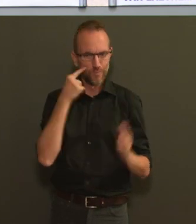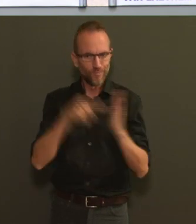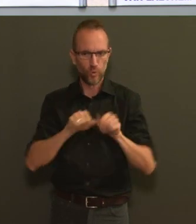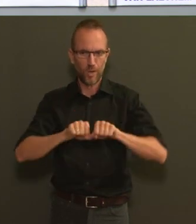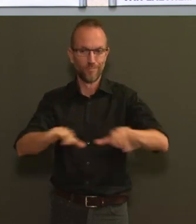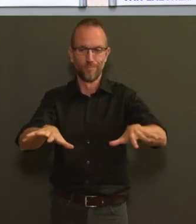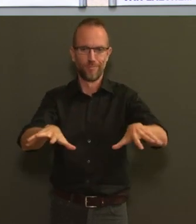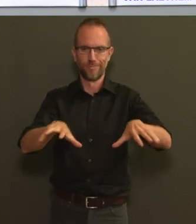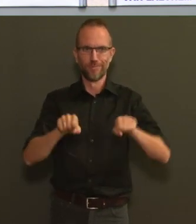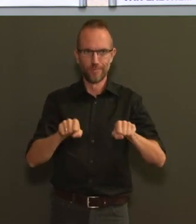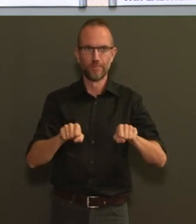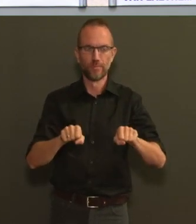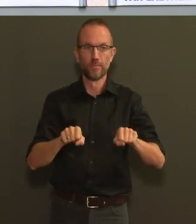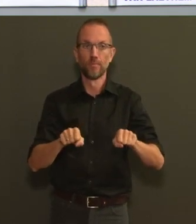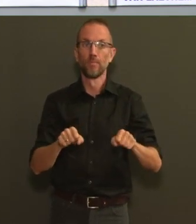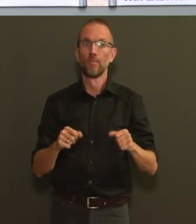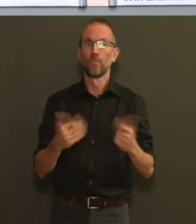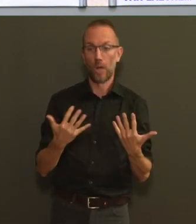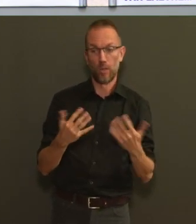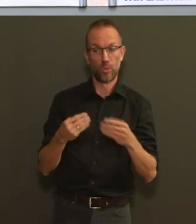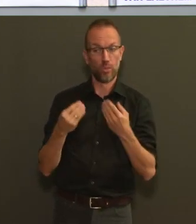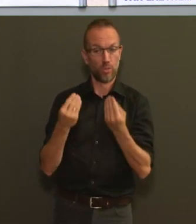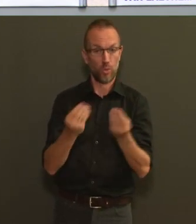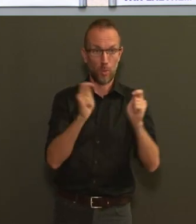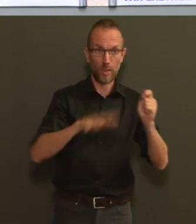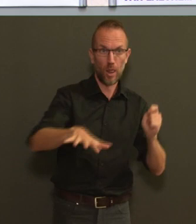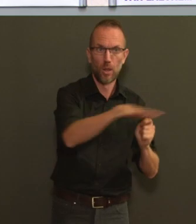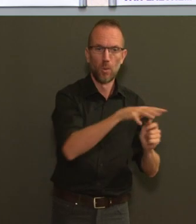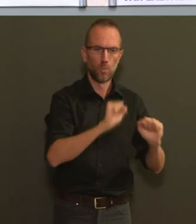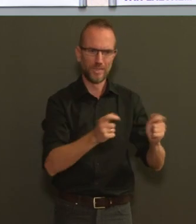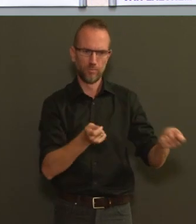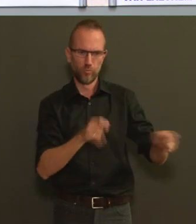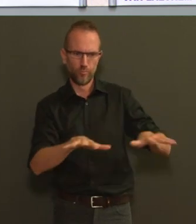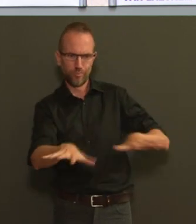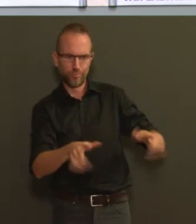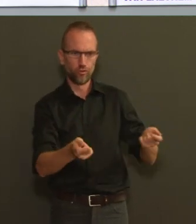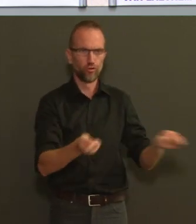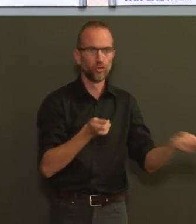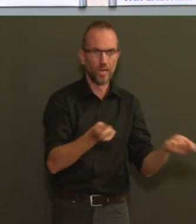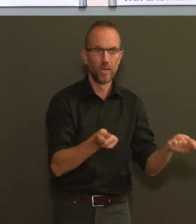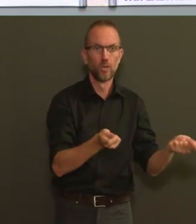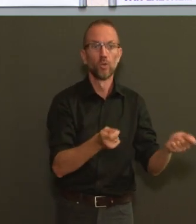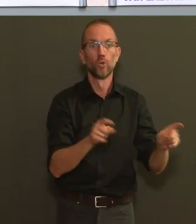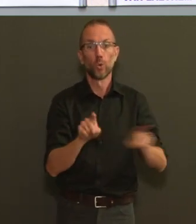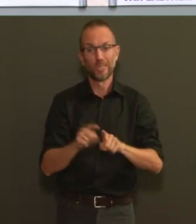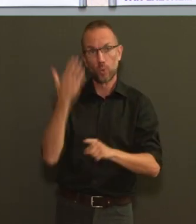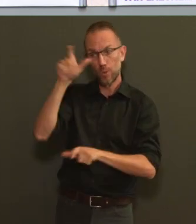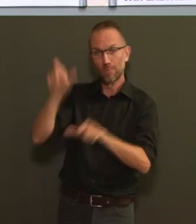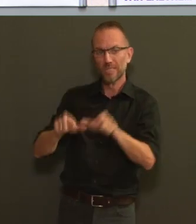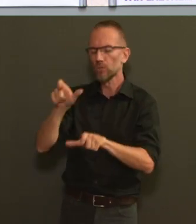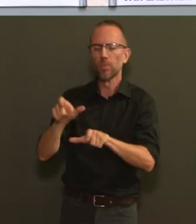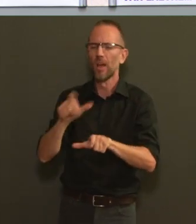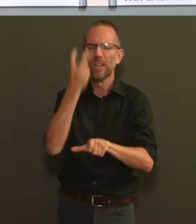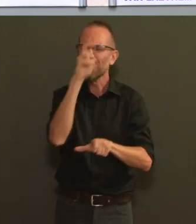de soulager nos hôpitaux, mais de sauver la structure du système de santé par rapport aux autres pathologies qui continuent toujours à s'y